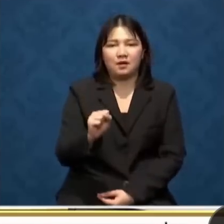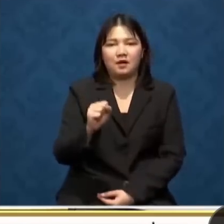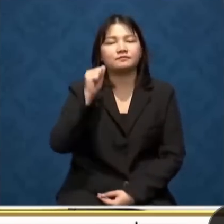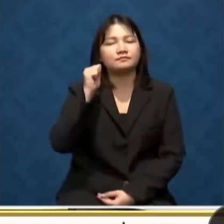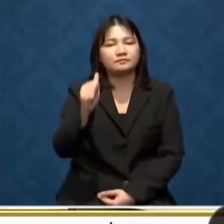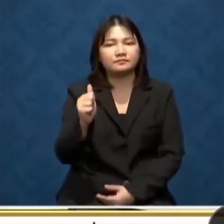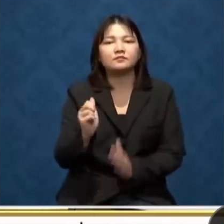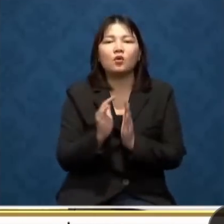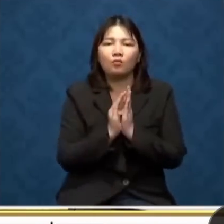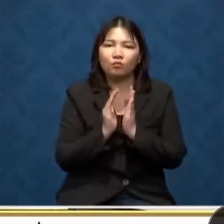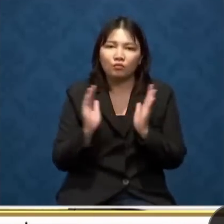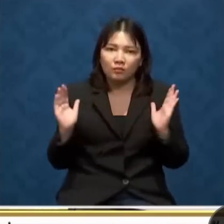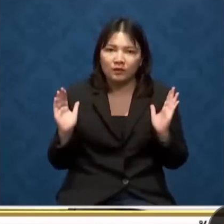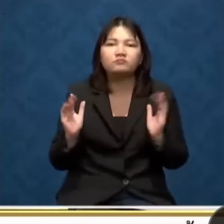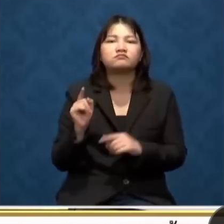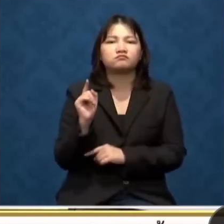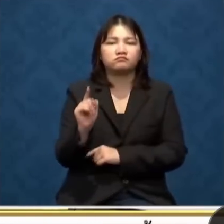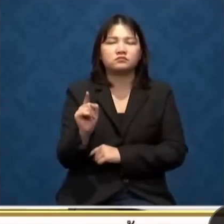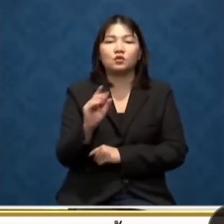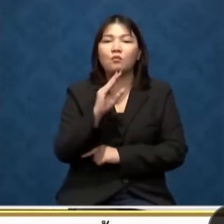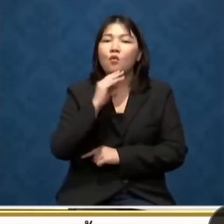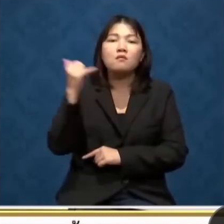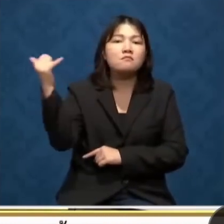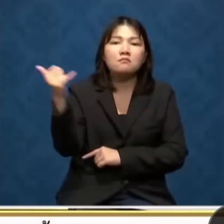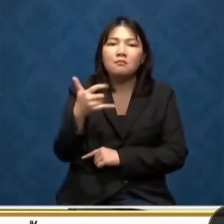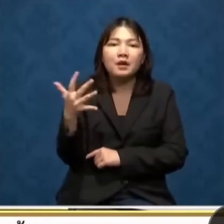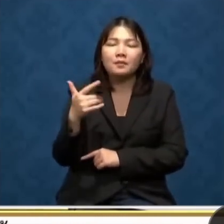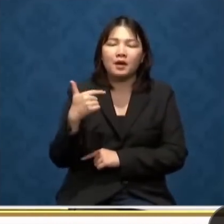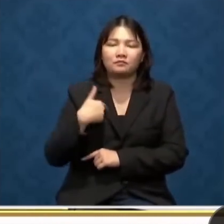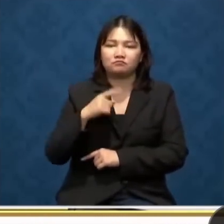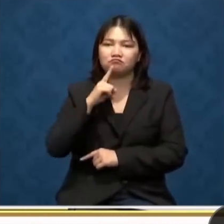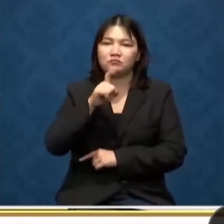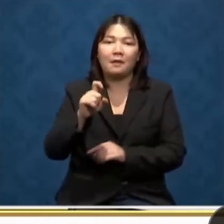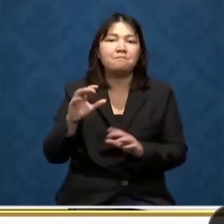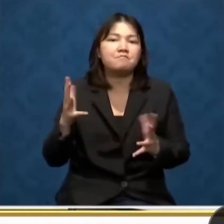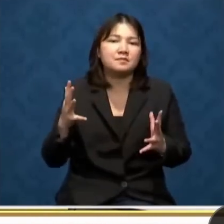ส ข dominated ขอบคุณนะถาทไมได้มาผม ไมไดพูดนะครั